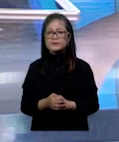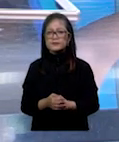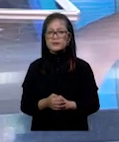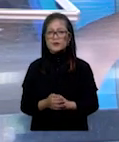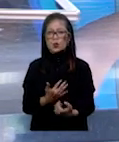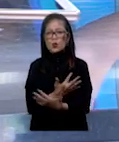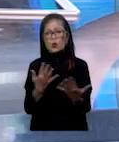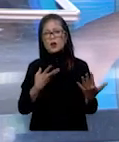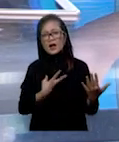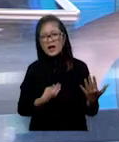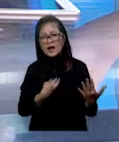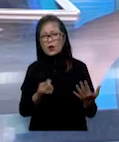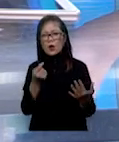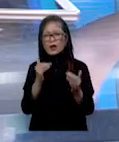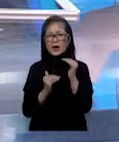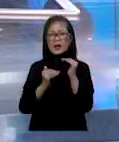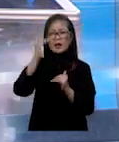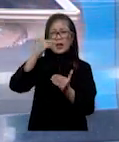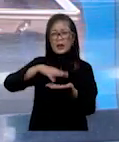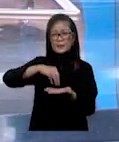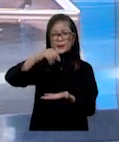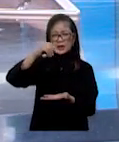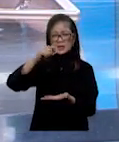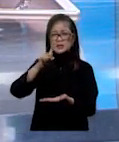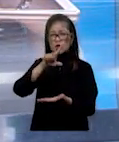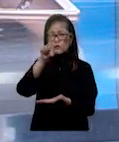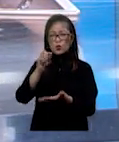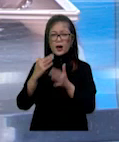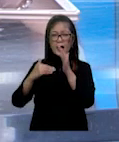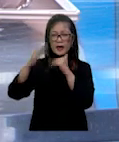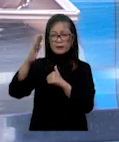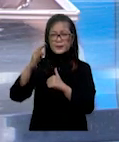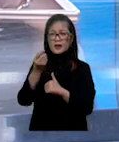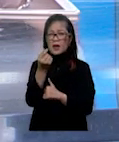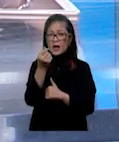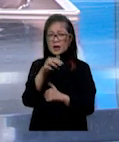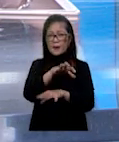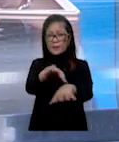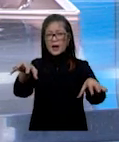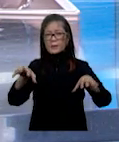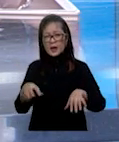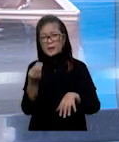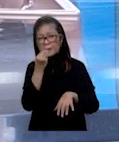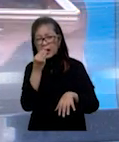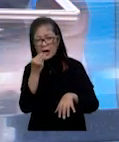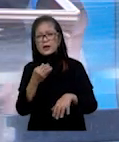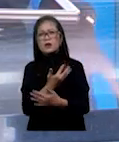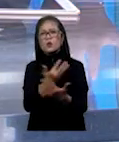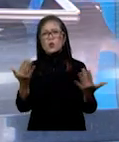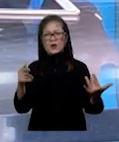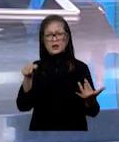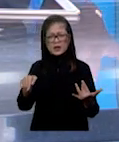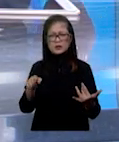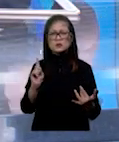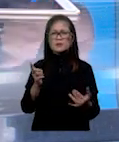Pemirsa, masyarakat mengeluhkan kenaikan harga beras yang sudah berlangsung sebulan lebih. Kenaikan harga makanan pokok masyarakat tersebut akibat